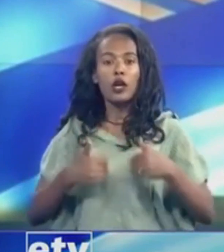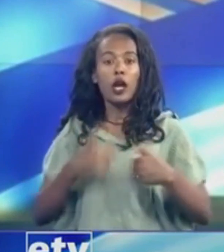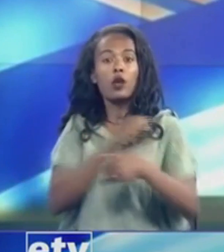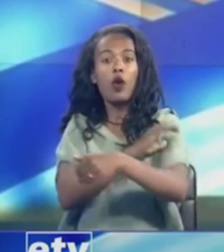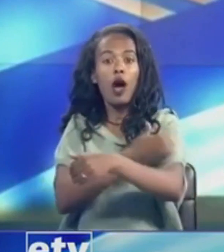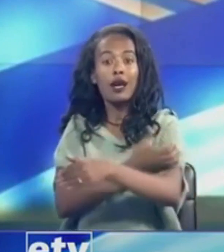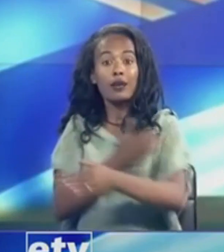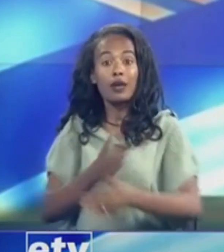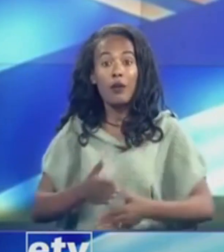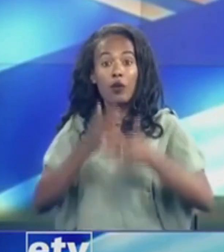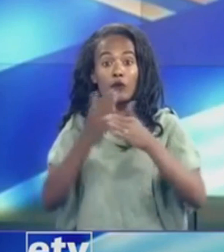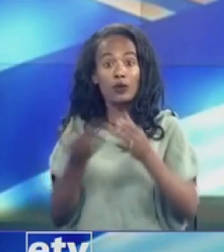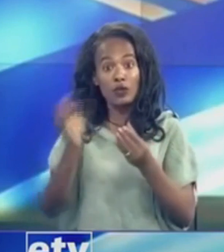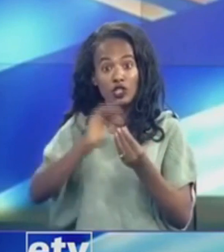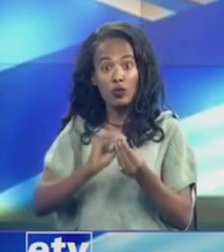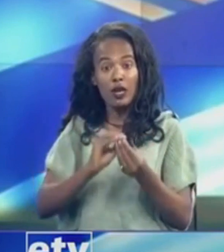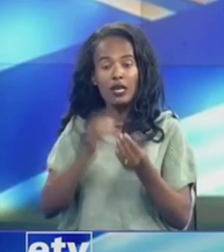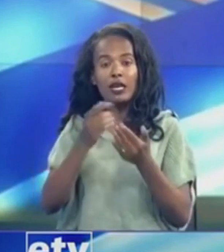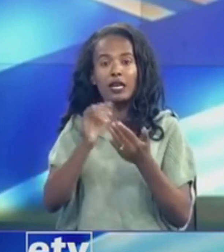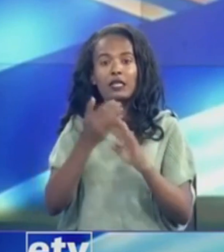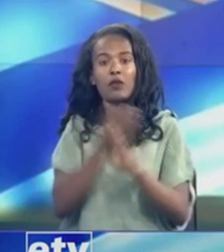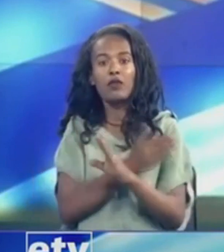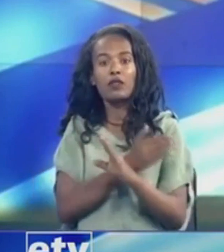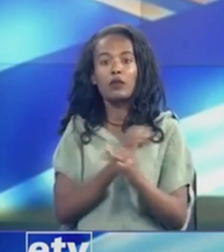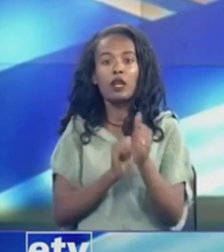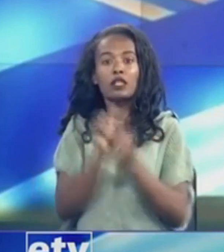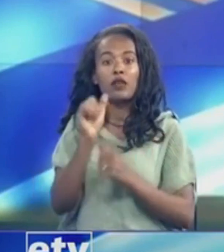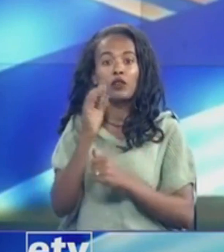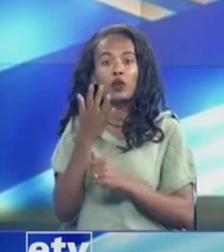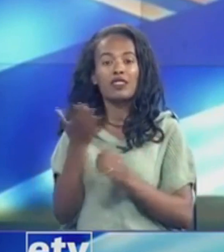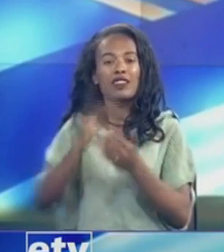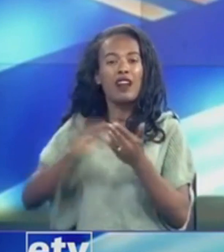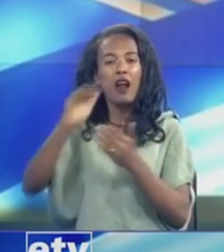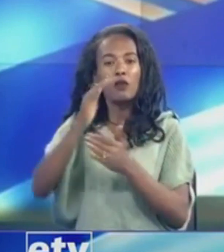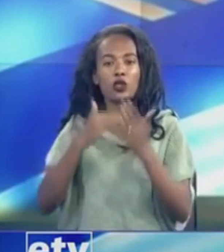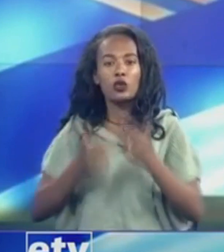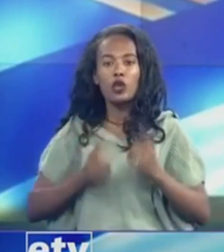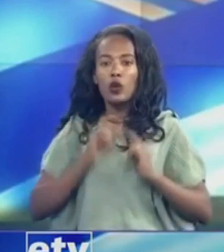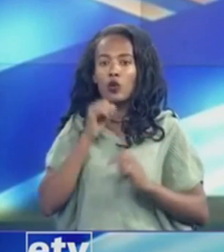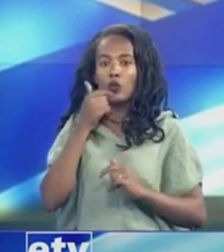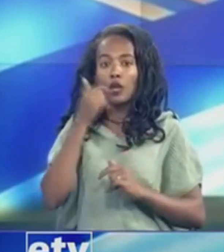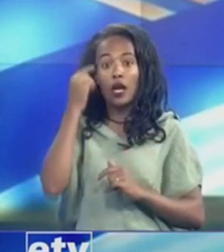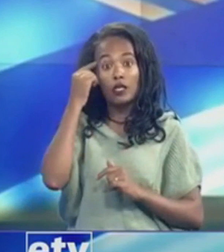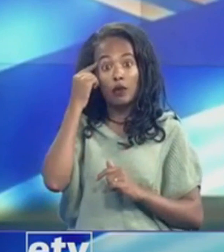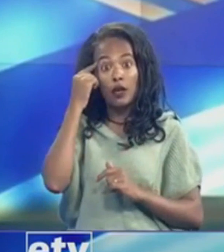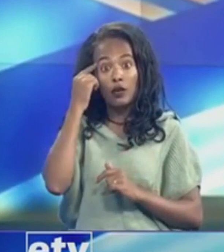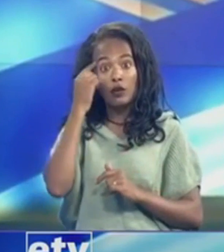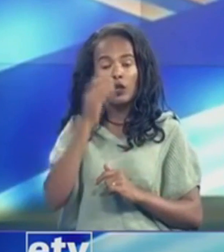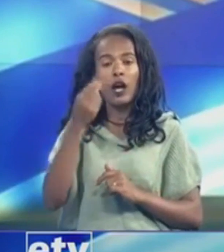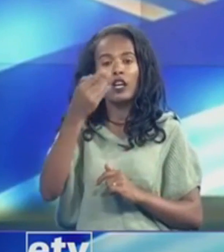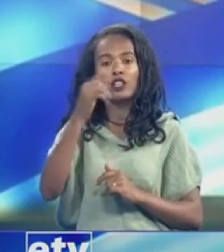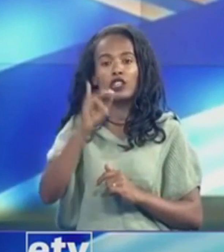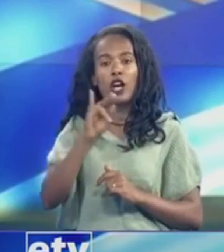አቅም ከማጎልበት በዘለለ እንደዚህ ከዚህ በፊት እናሳልፋቸው አይነት ተደራራቢ ችግሮች አይኖሩም በያስባለሁ እና እንደው